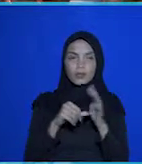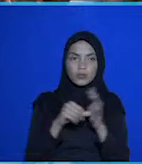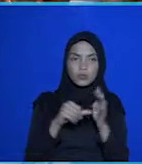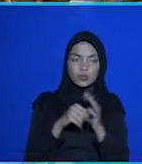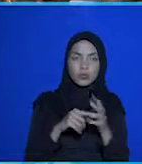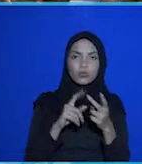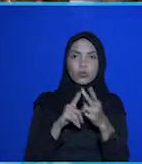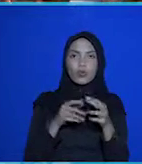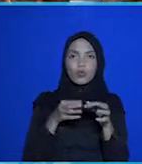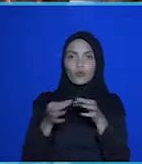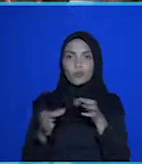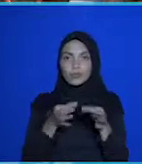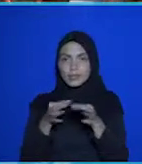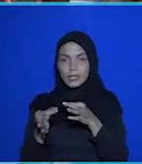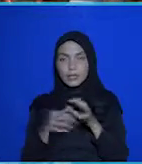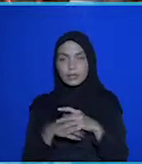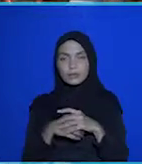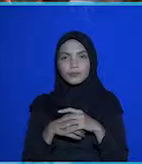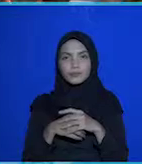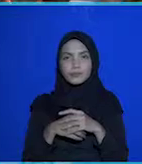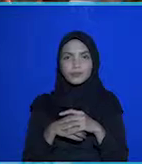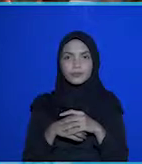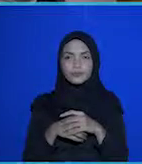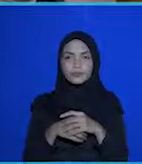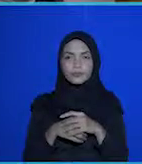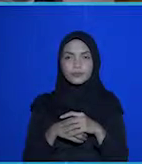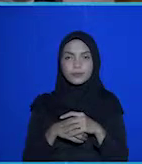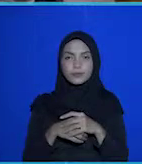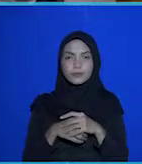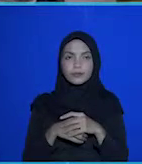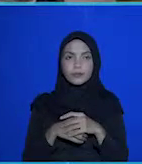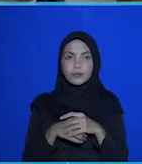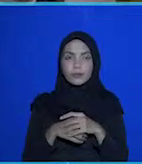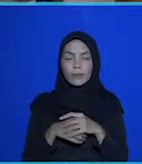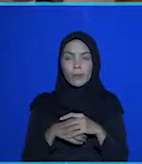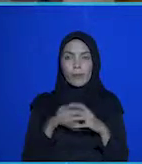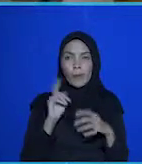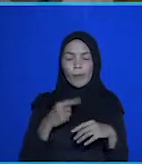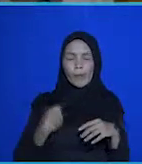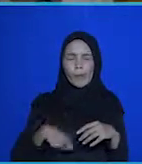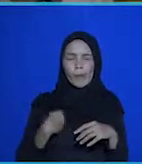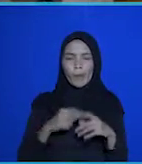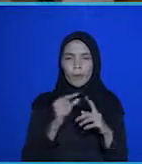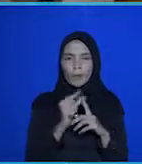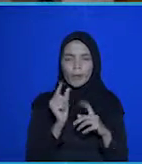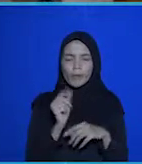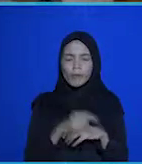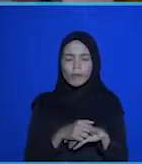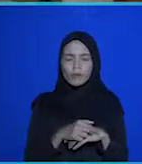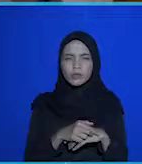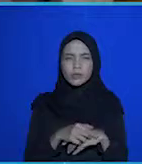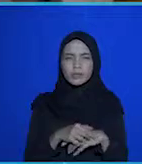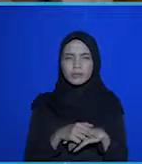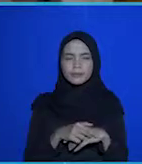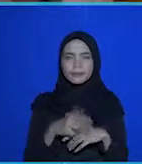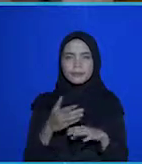didampingi oleh fasilitator teknis dan yang akan disiapkan oleh Kementerian PU. Tahap awal kami sudah